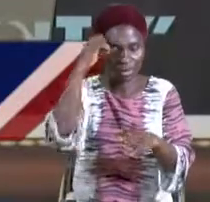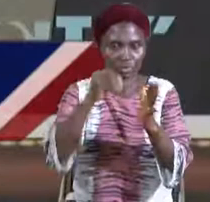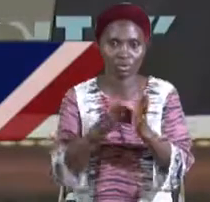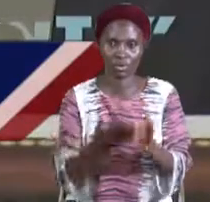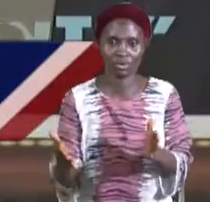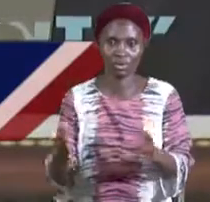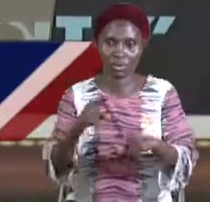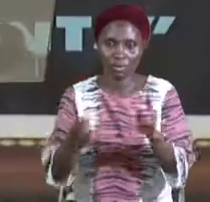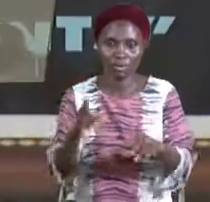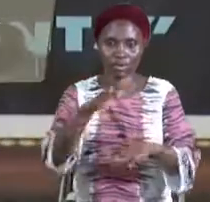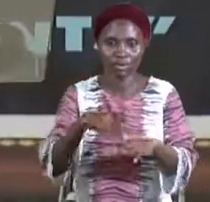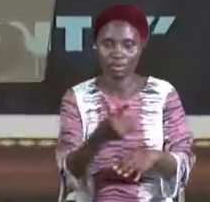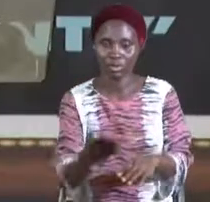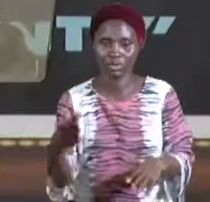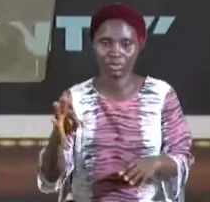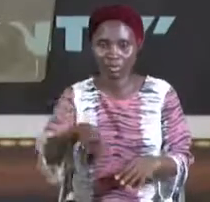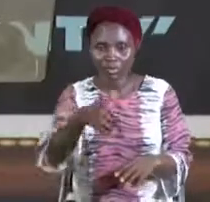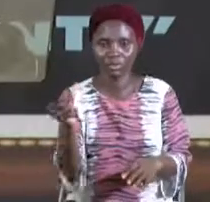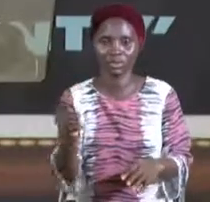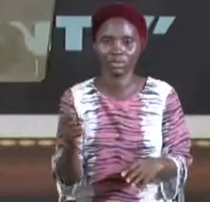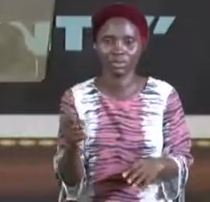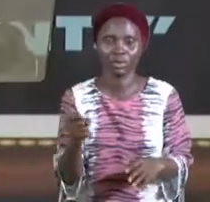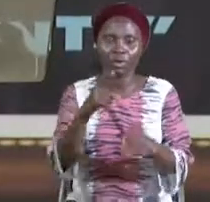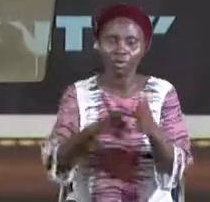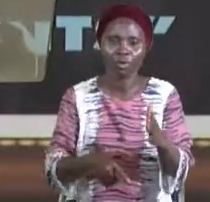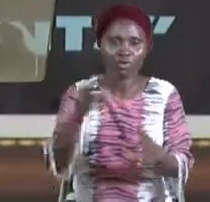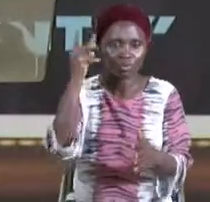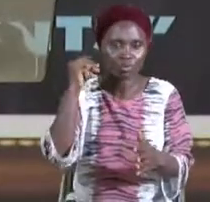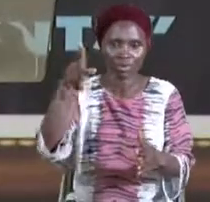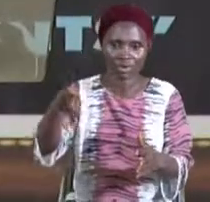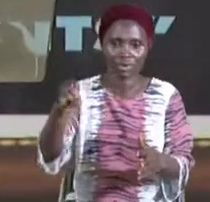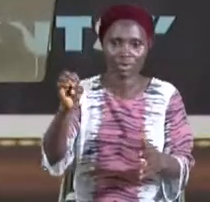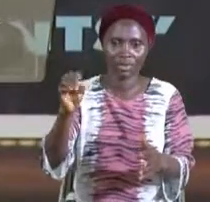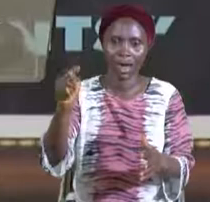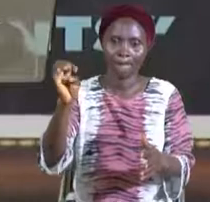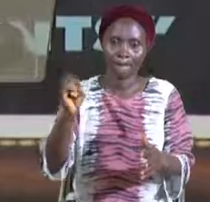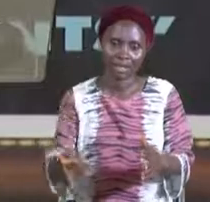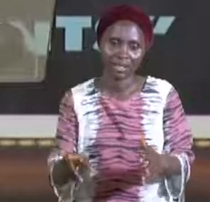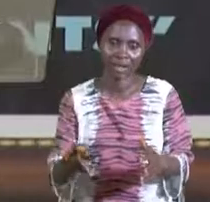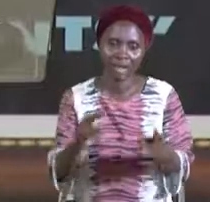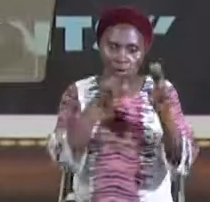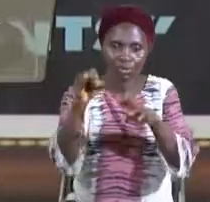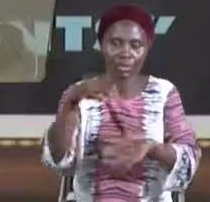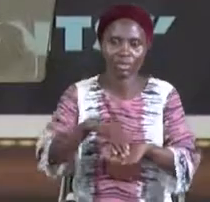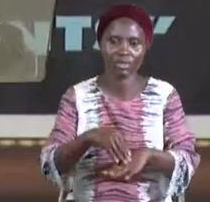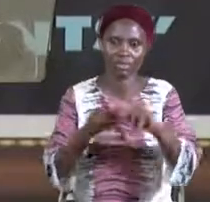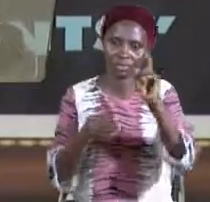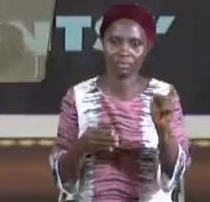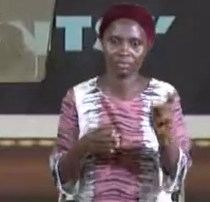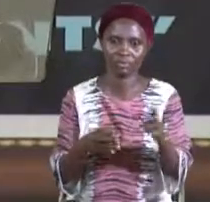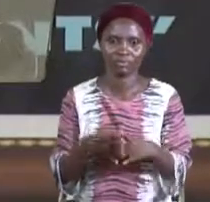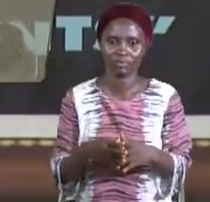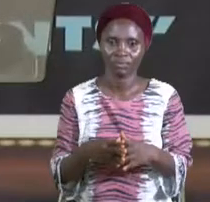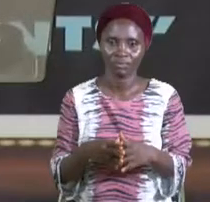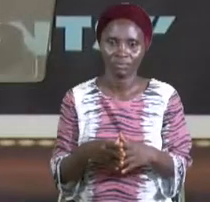Que chacun de vous, au lieu de considérer ses propres intérêts, qu'est-ce que Pierre regardait? Il considérait, il calme la